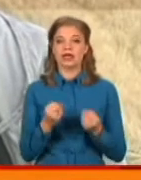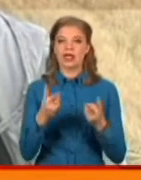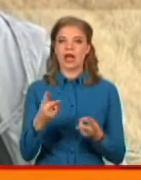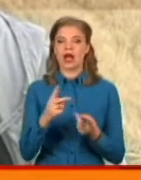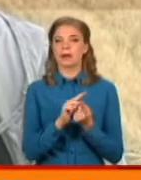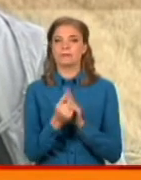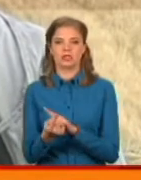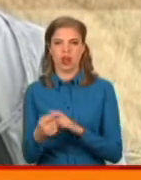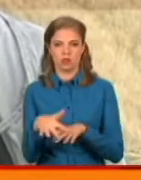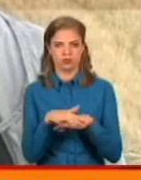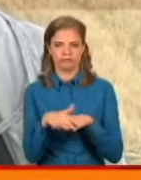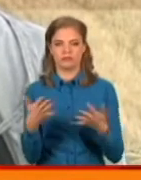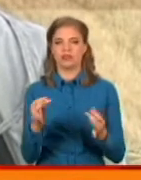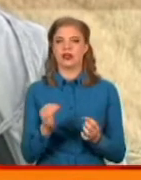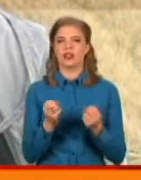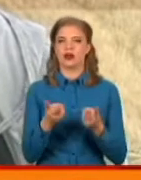менялось общество, и о том, как